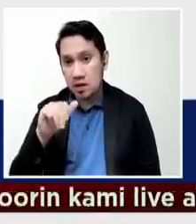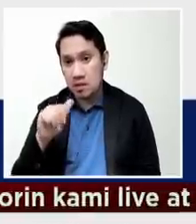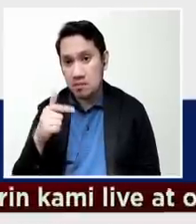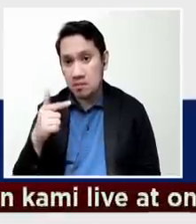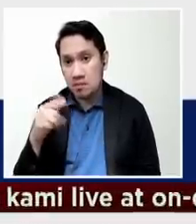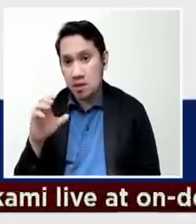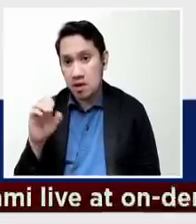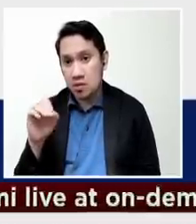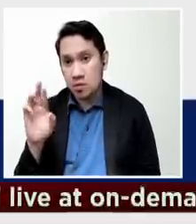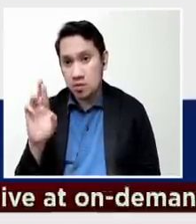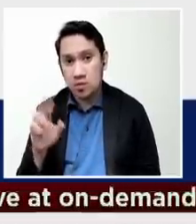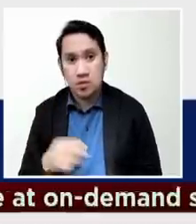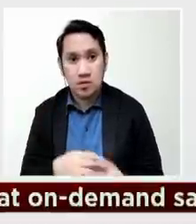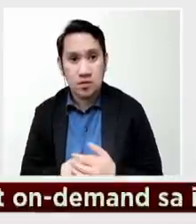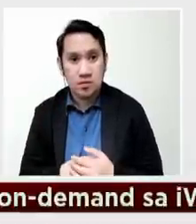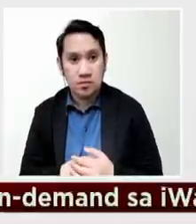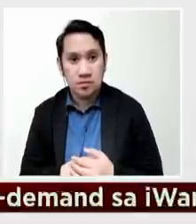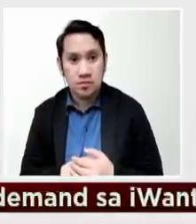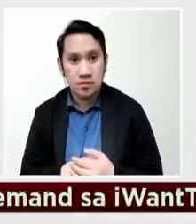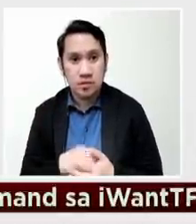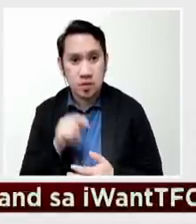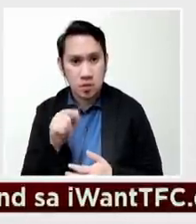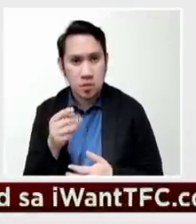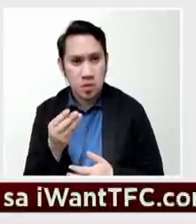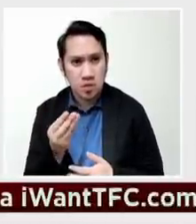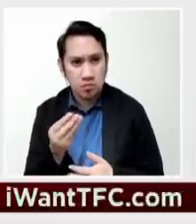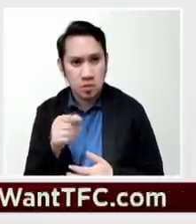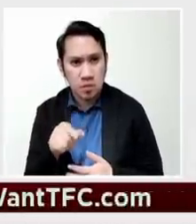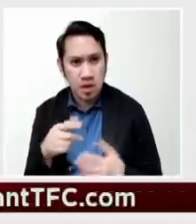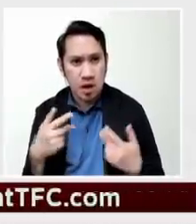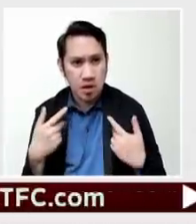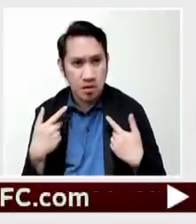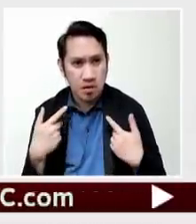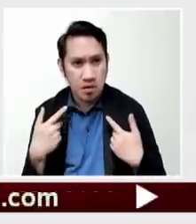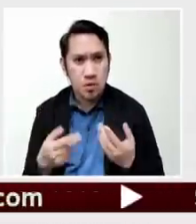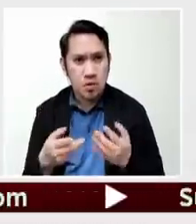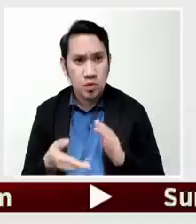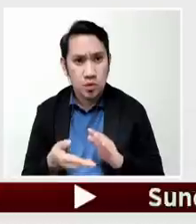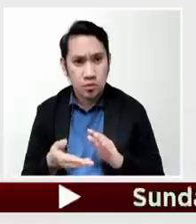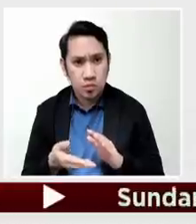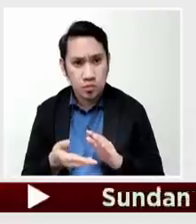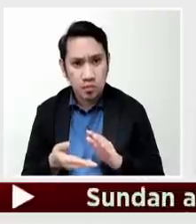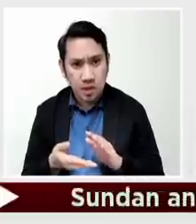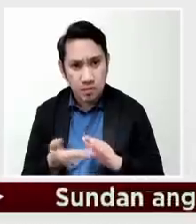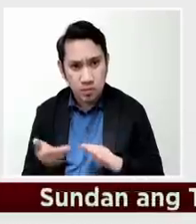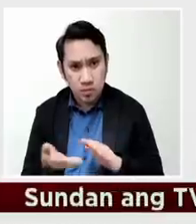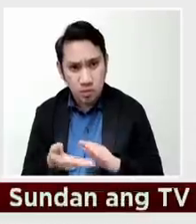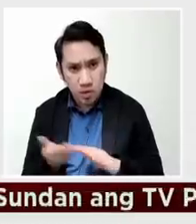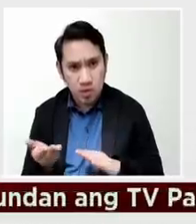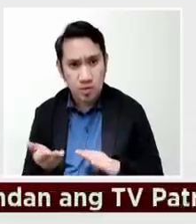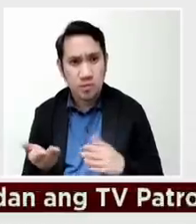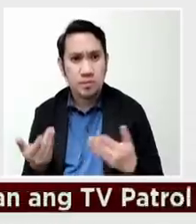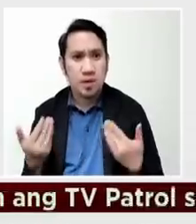sa PagCorp. Lumalabas talaga na hindi na talaga may konting kwarto na